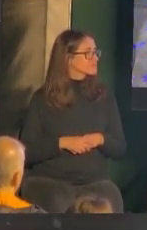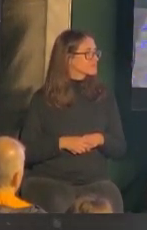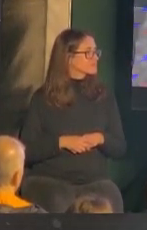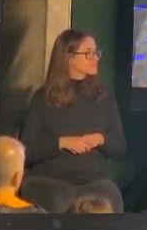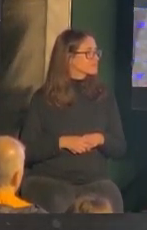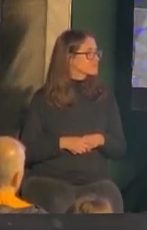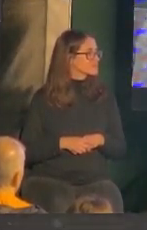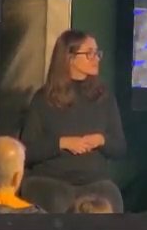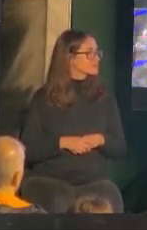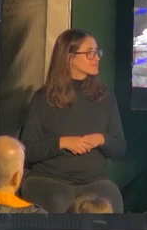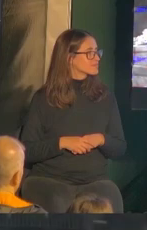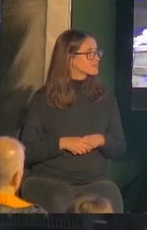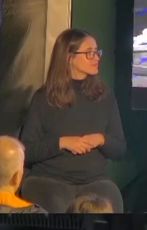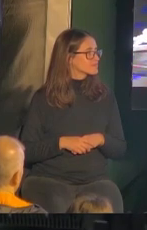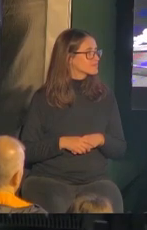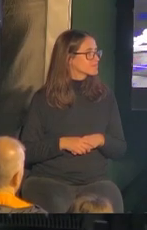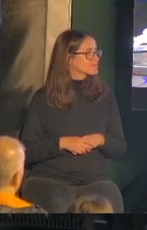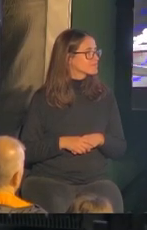Vale.